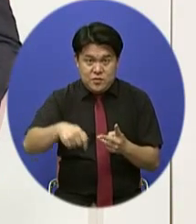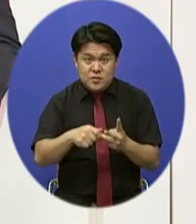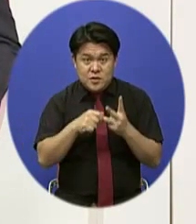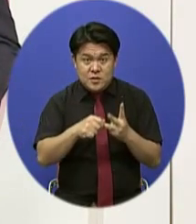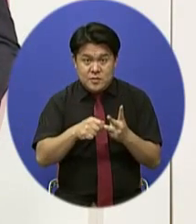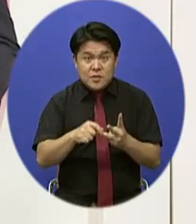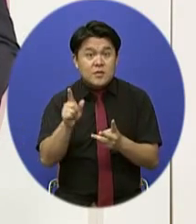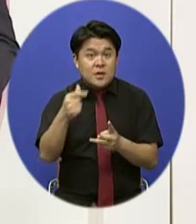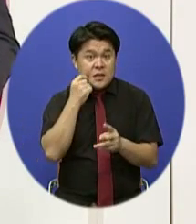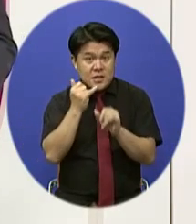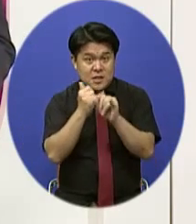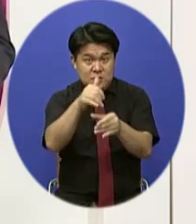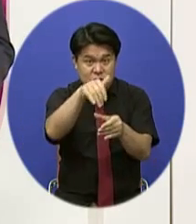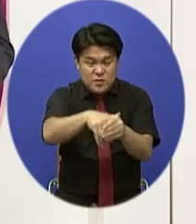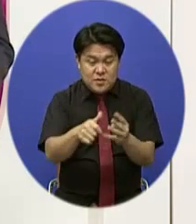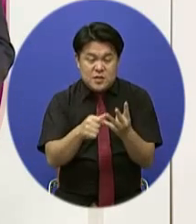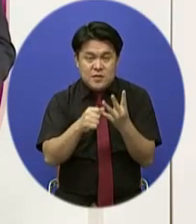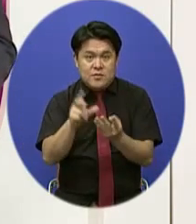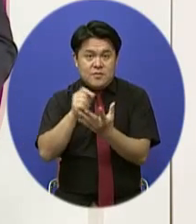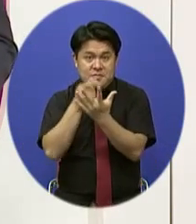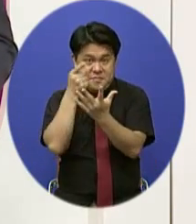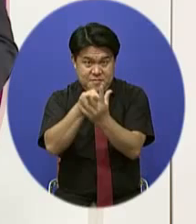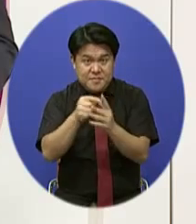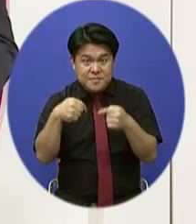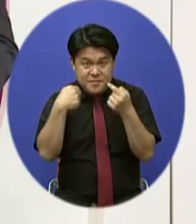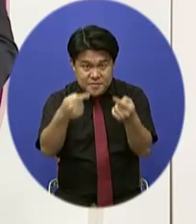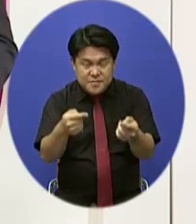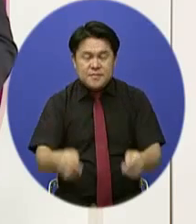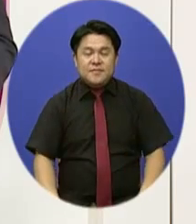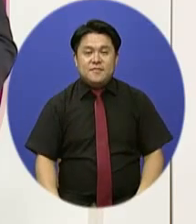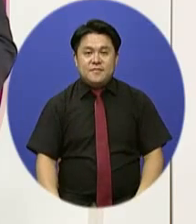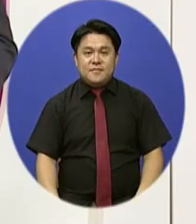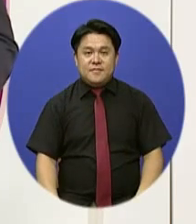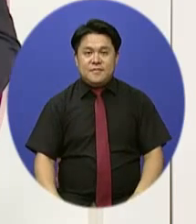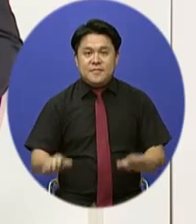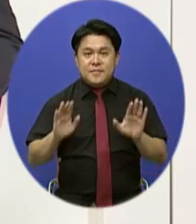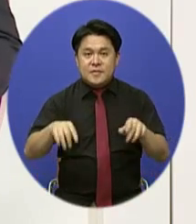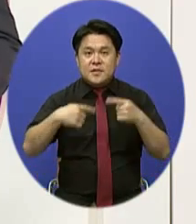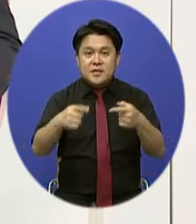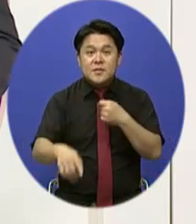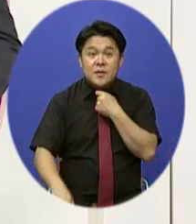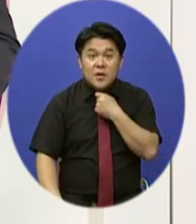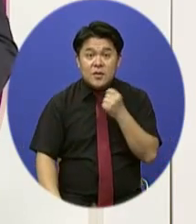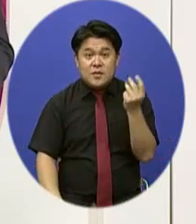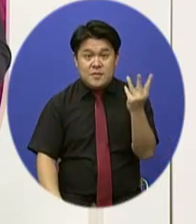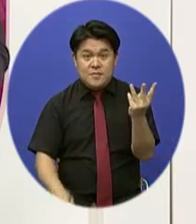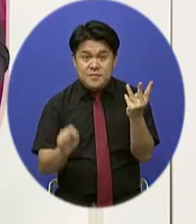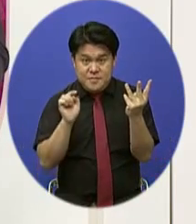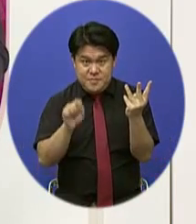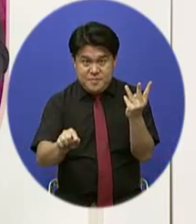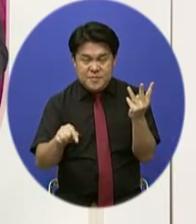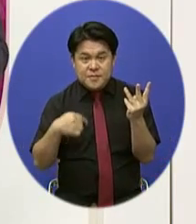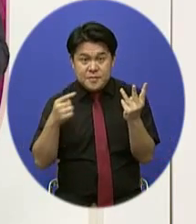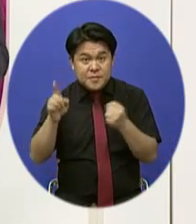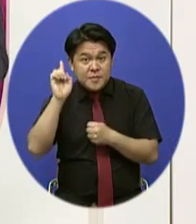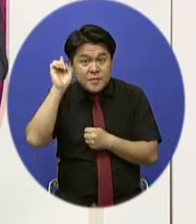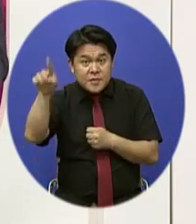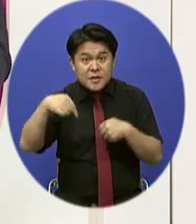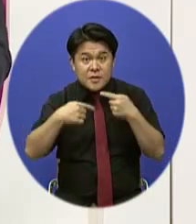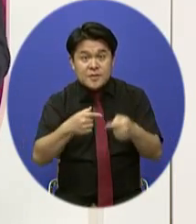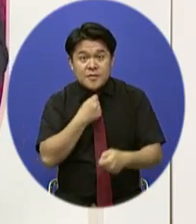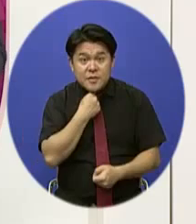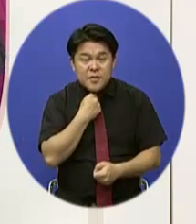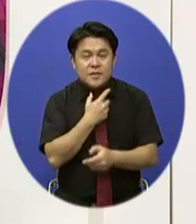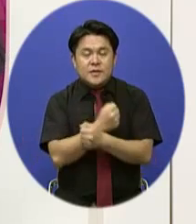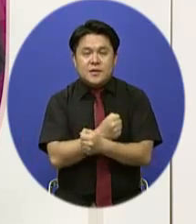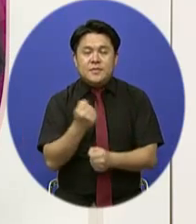참여가 있습니다. 그렇죠. 자, 저 생방송 참여를 원하시면 3번을 누르시고요. 네. 다음날 참여를 원하시면